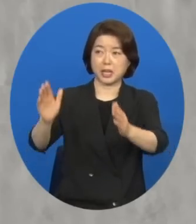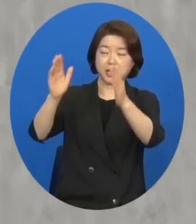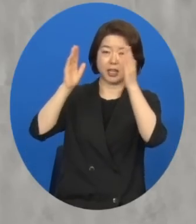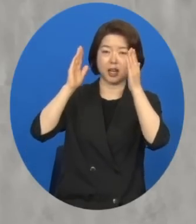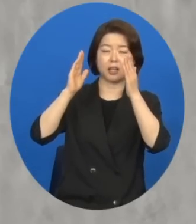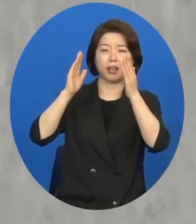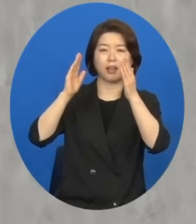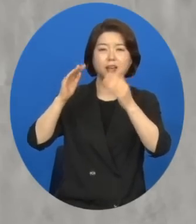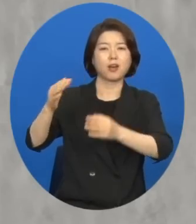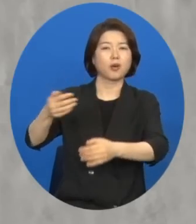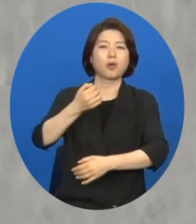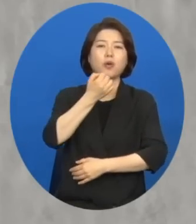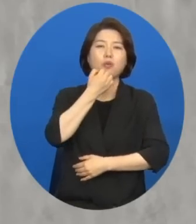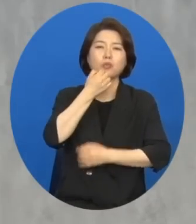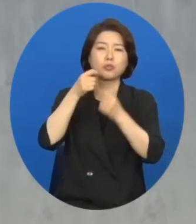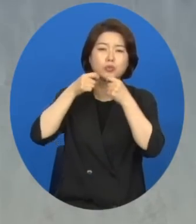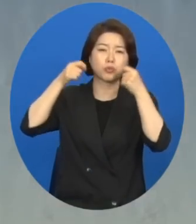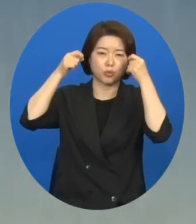짓고 계셨다.